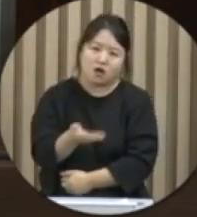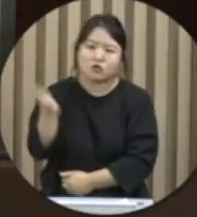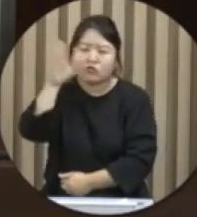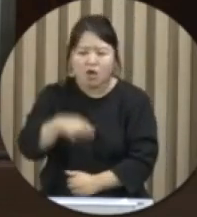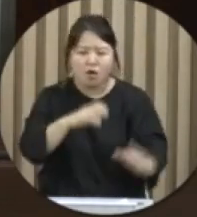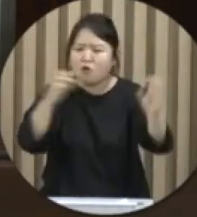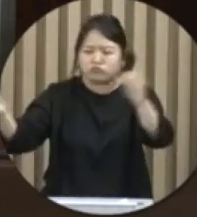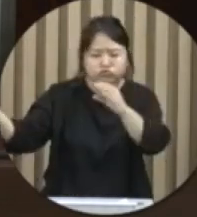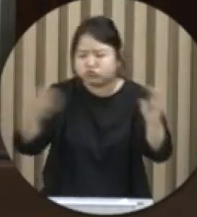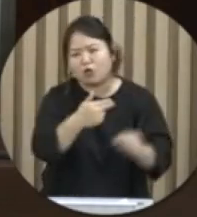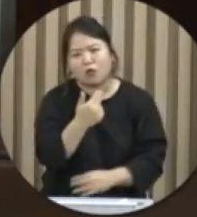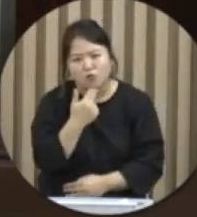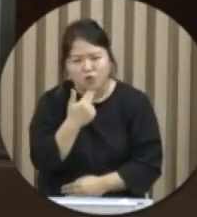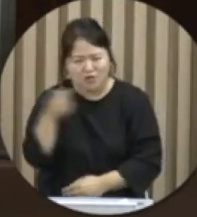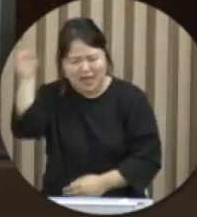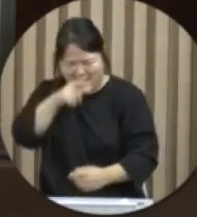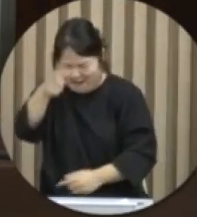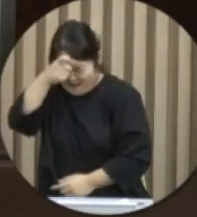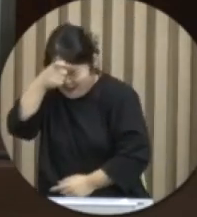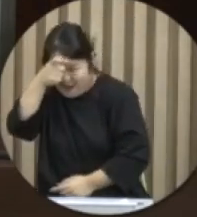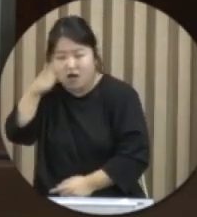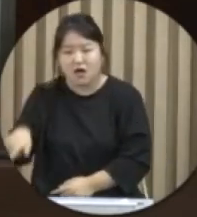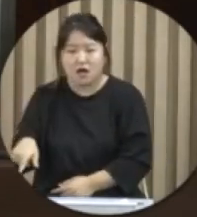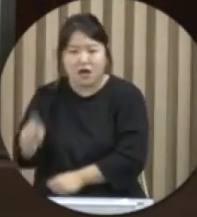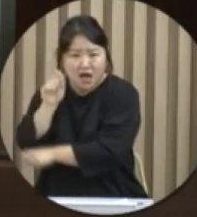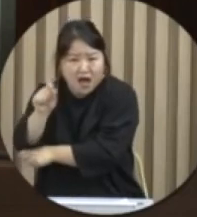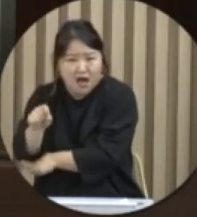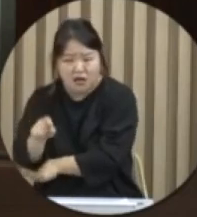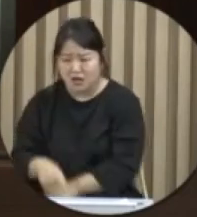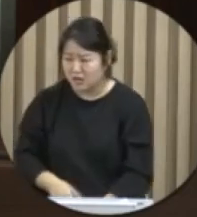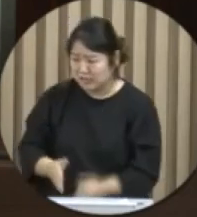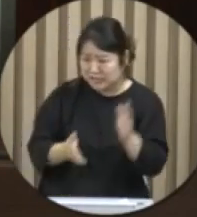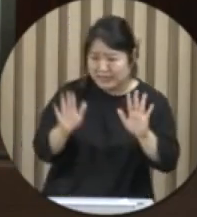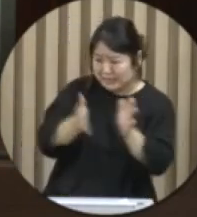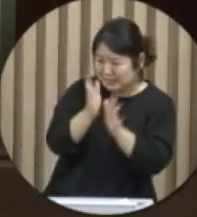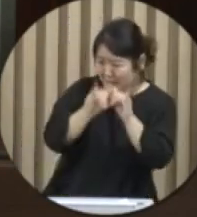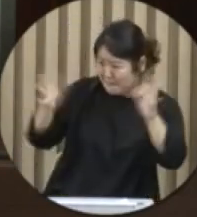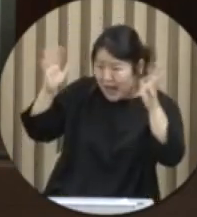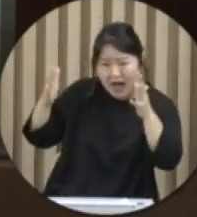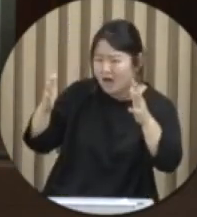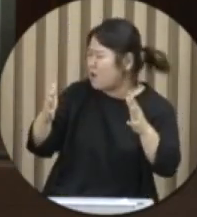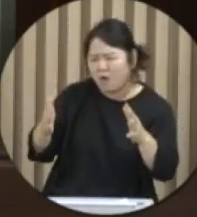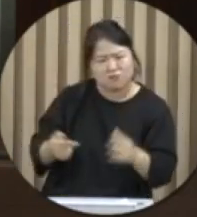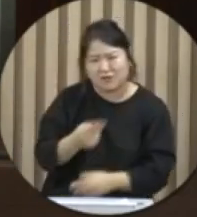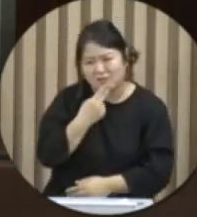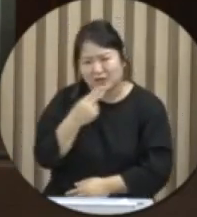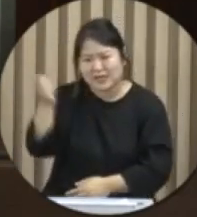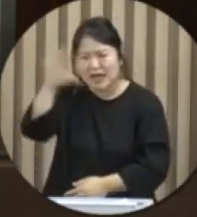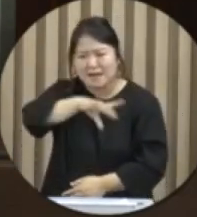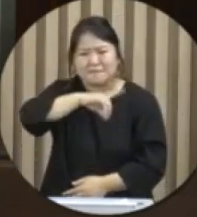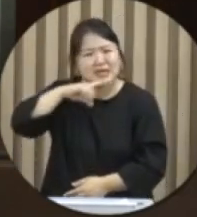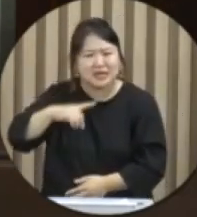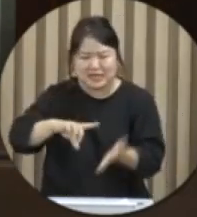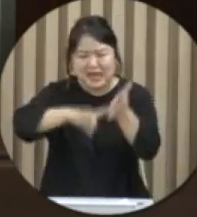않고 밀어붙이기식 행정은 누구에게도 환영받지 못한 채 시위대 열세인 예산만